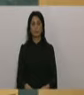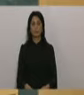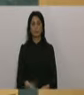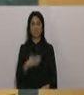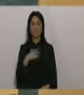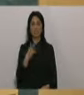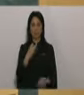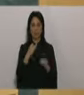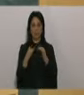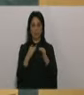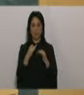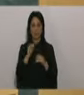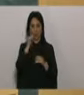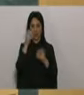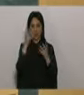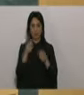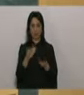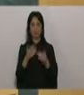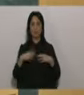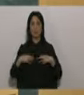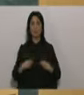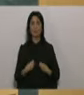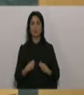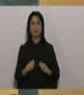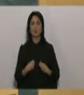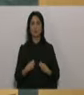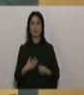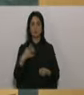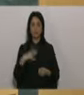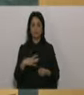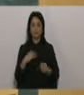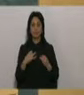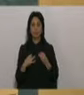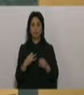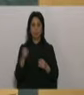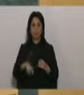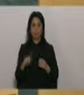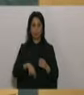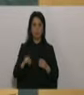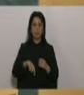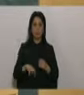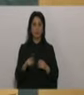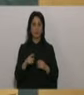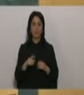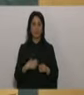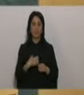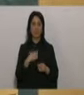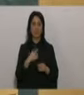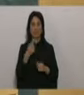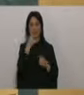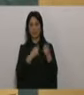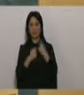ჩვენ უნდა ველაპარაკოთ ხვალინდელ დღეზე, თუმცა სამწუხაროდ გვიწევს საუბარი იმ მართლა ამაზრზენ